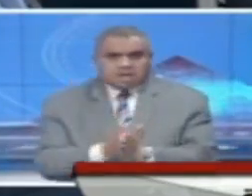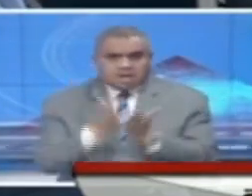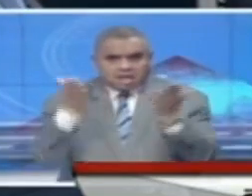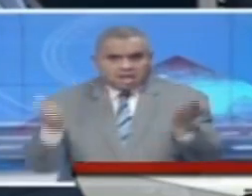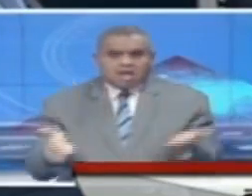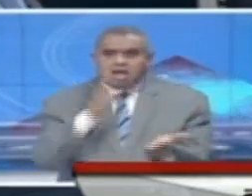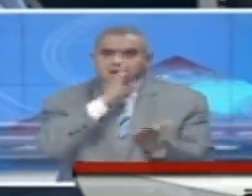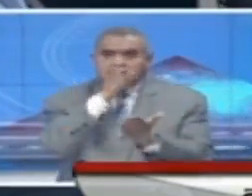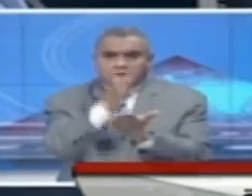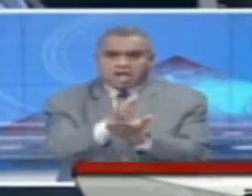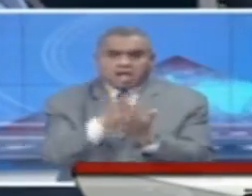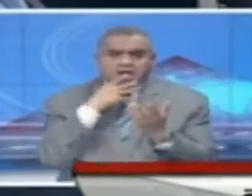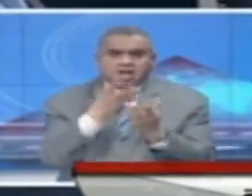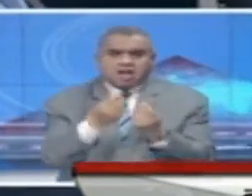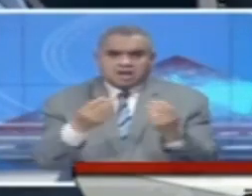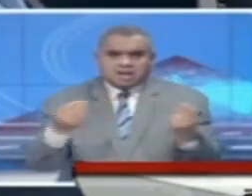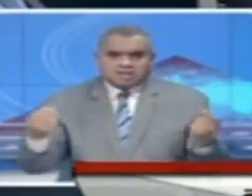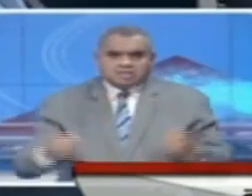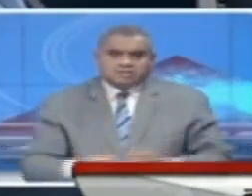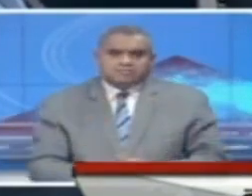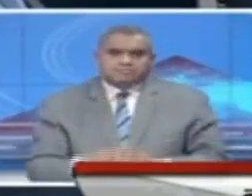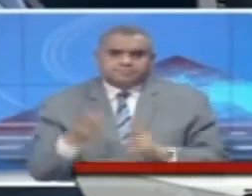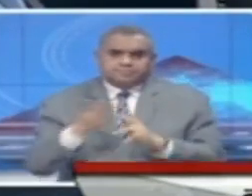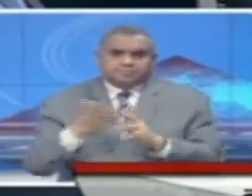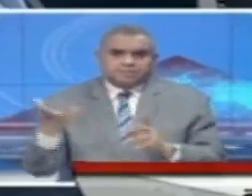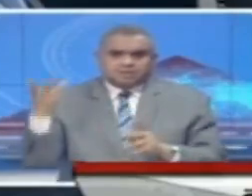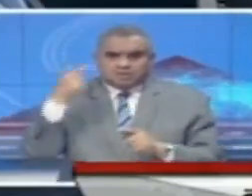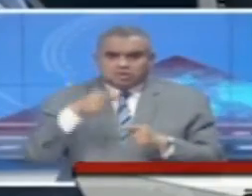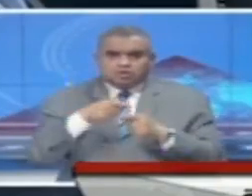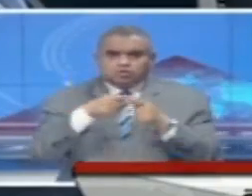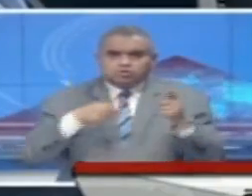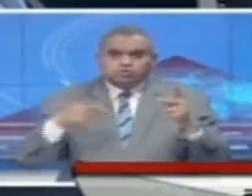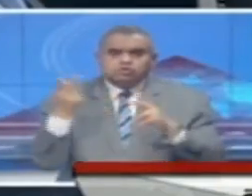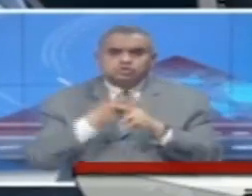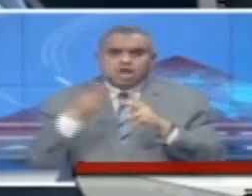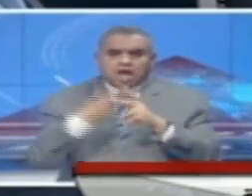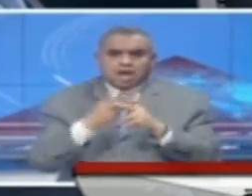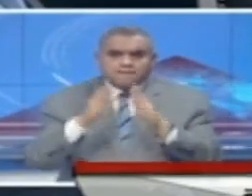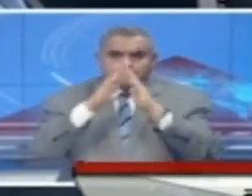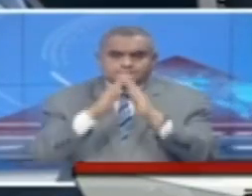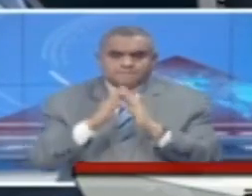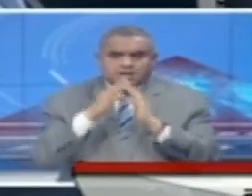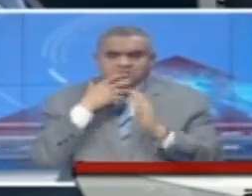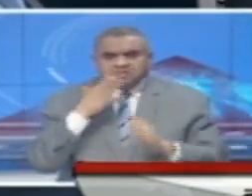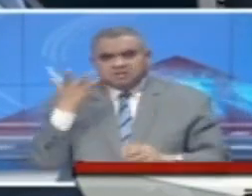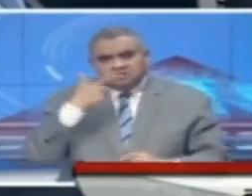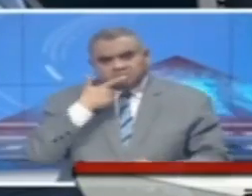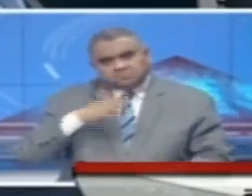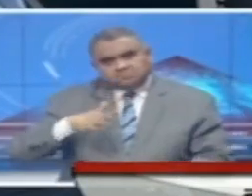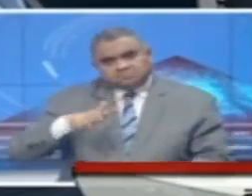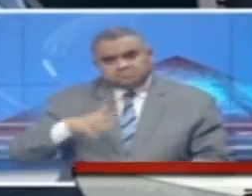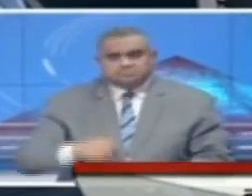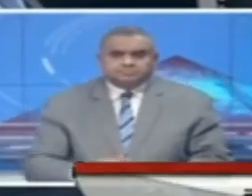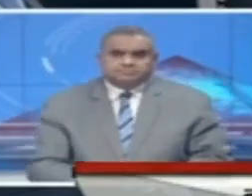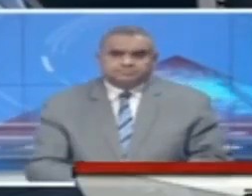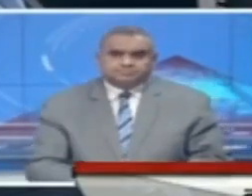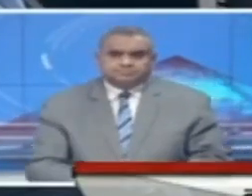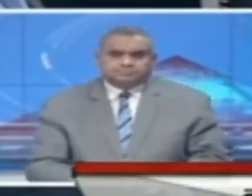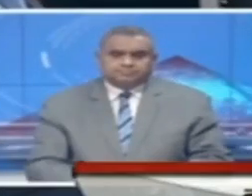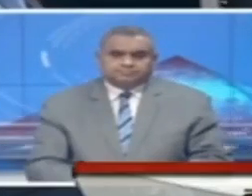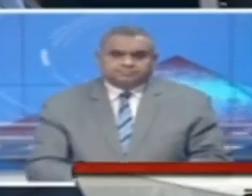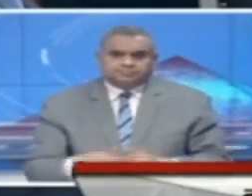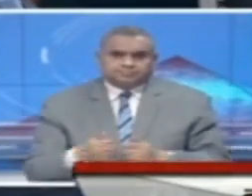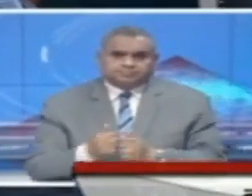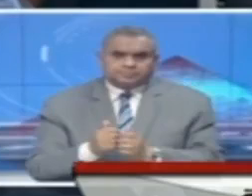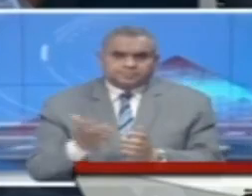حياتنا وحياة كتير أكتر من نص سكان مصر. احنا بنتكلم على يعني